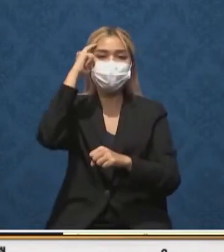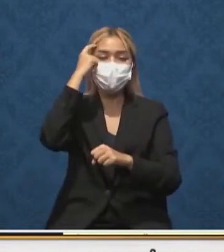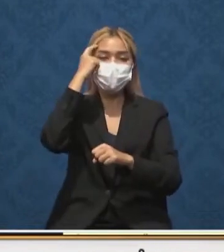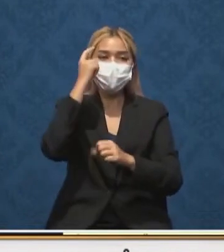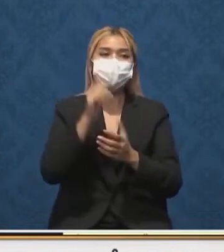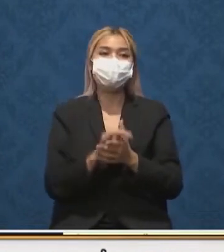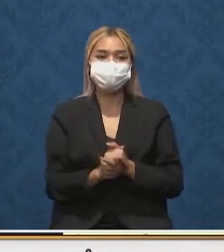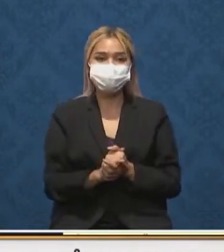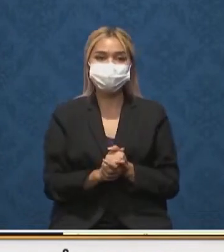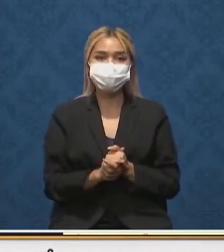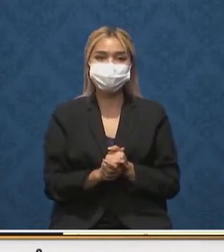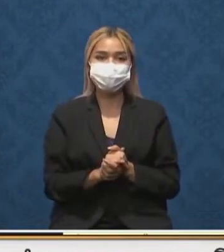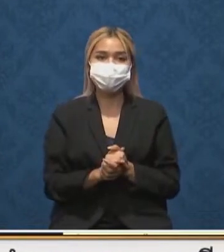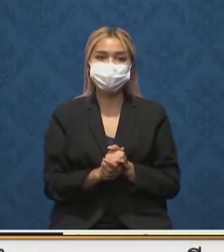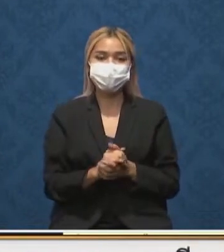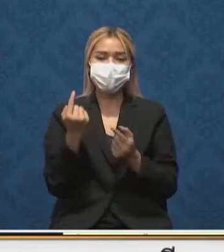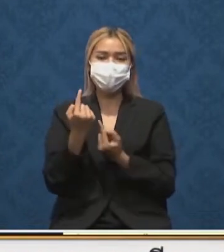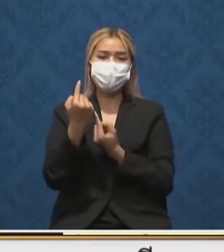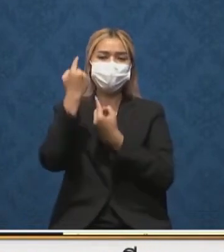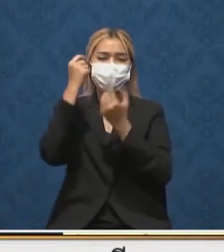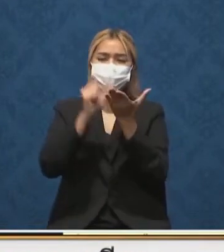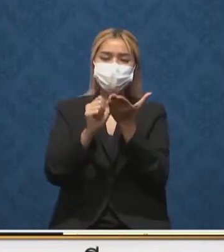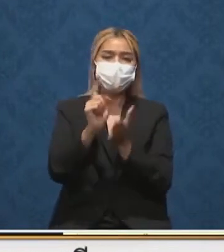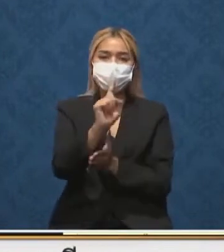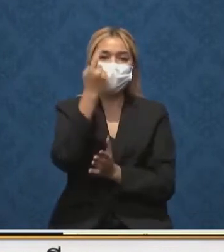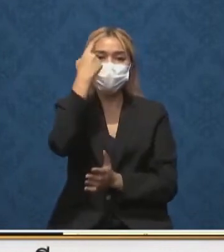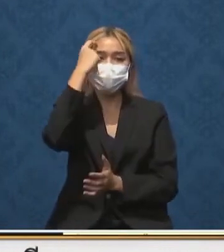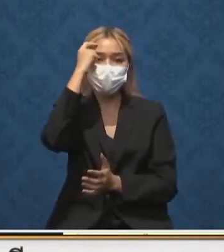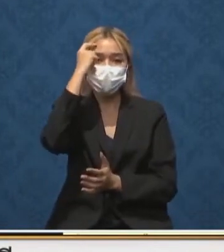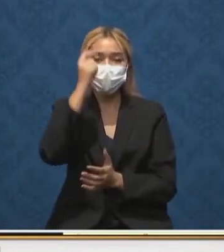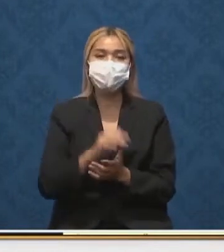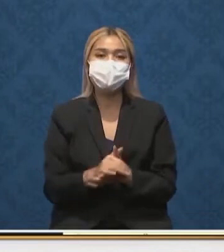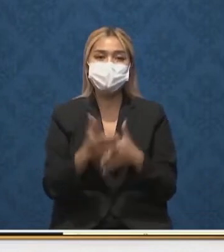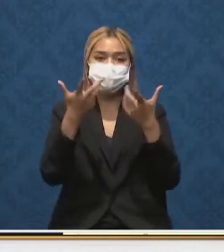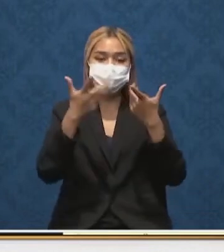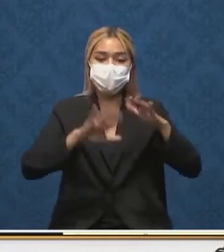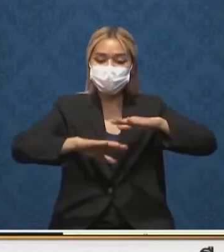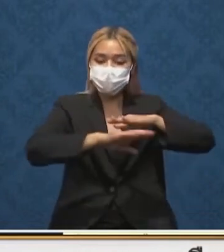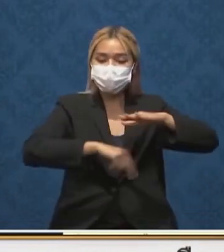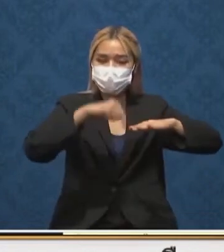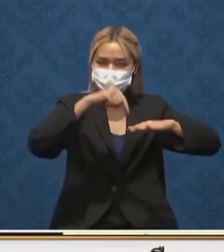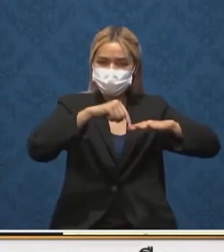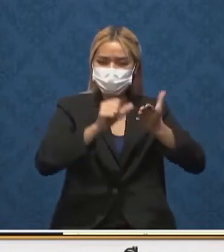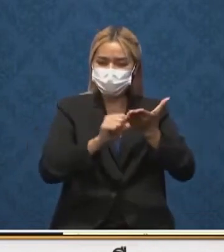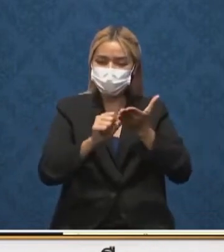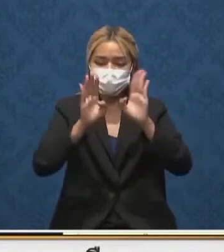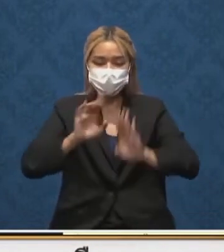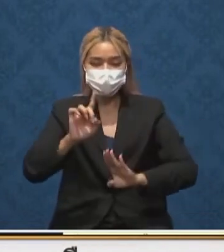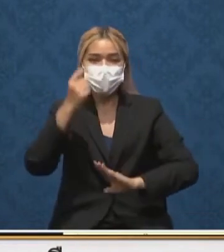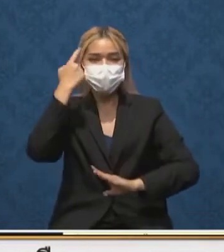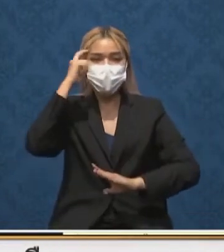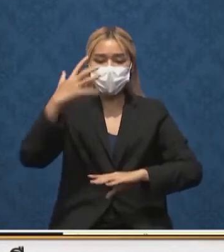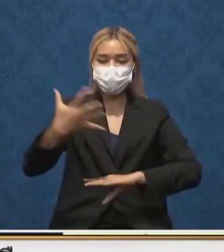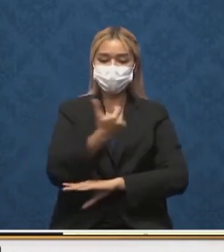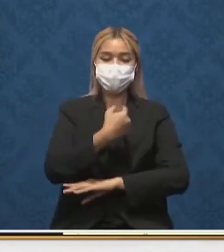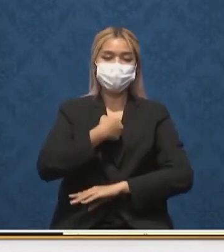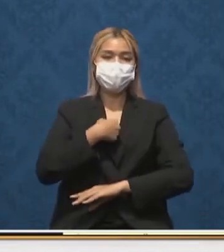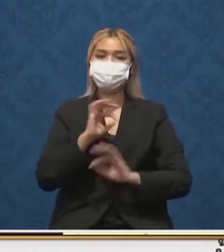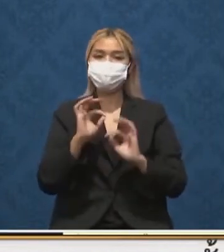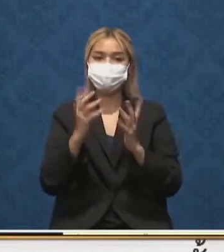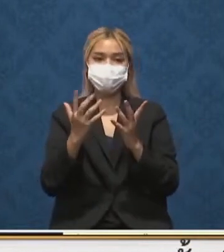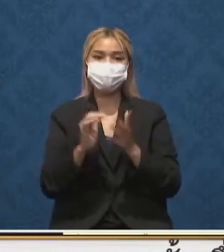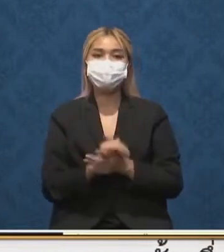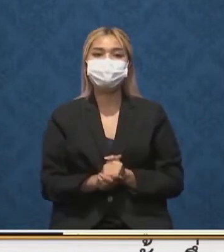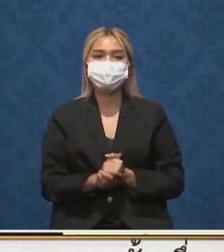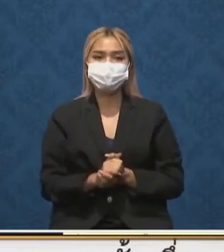คงจะไม่รู้จะไปย้อนกลับไปแก้อะไรให้ได้ยังไงรวมทั้งรวมทั้งจะไปแก้ได้เขาก็คงไม่ให้อำนาจผมไปแก้ที่เขาทำ